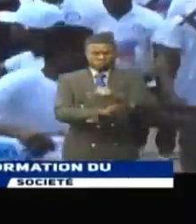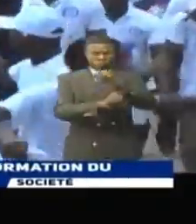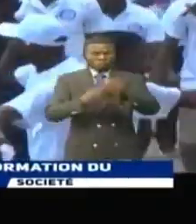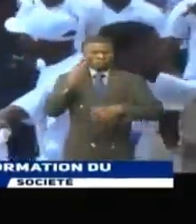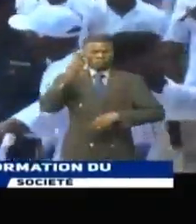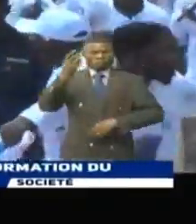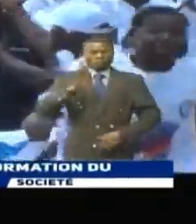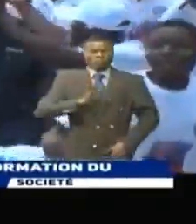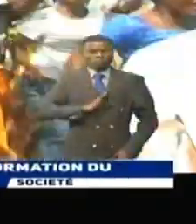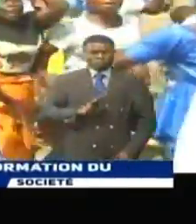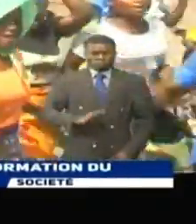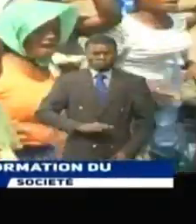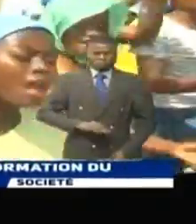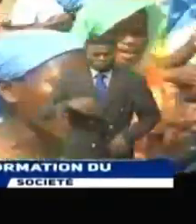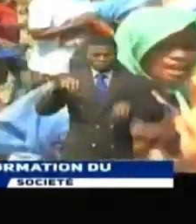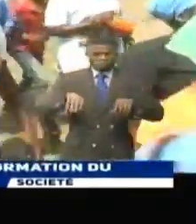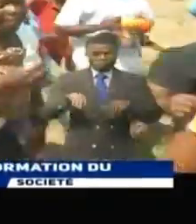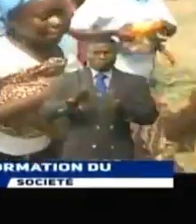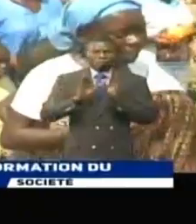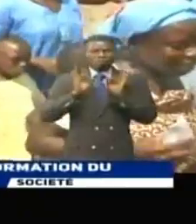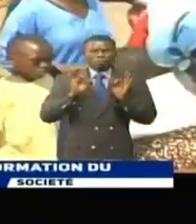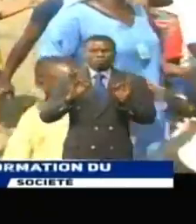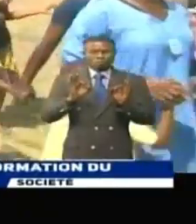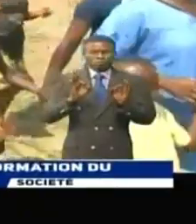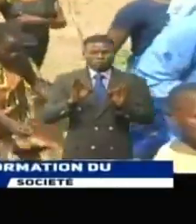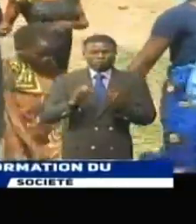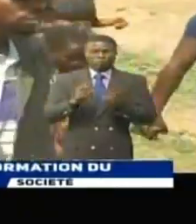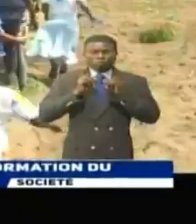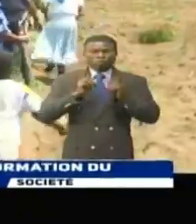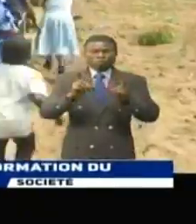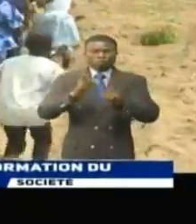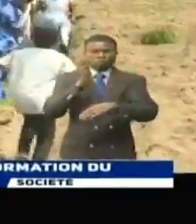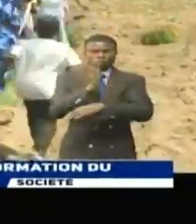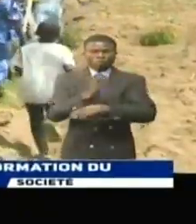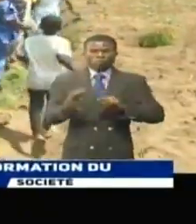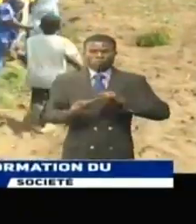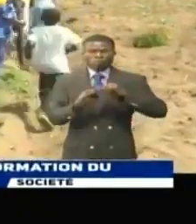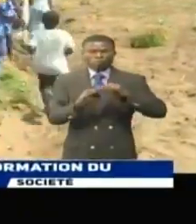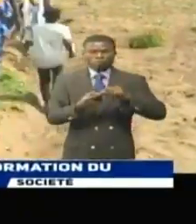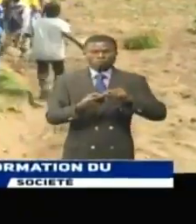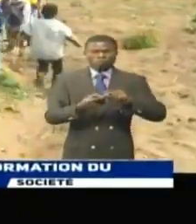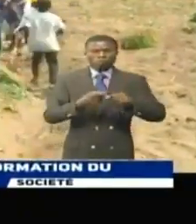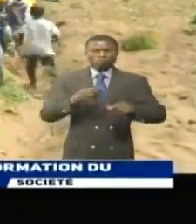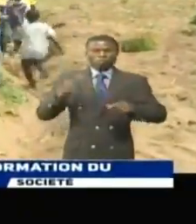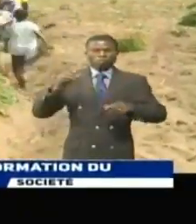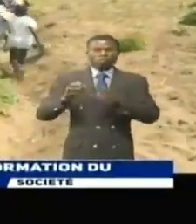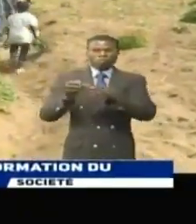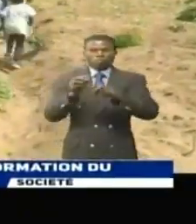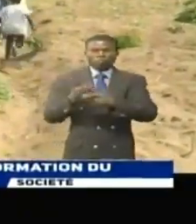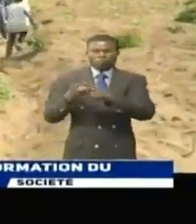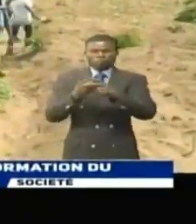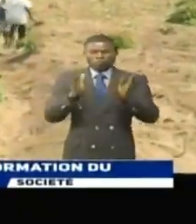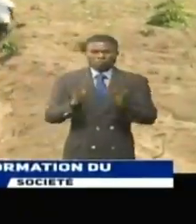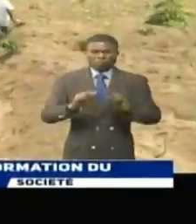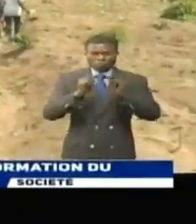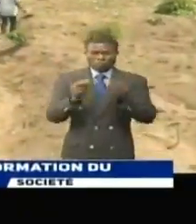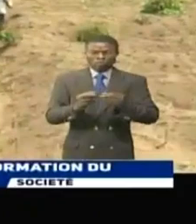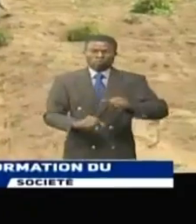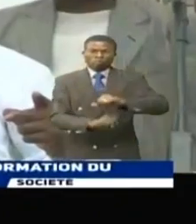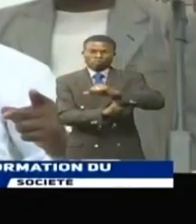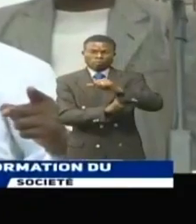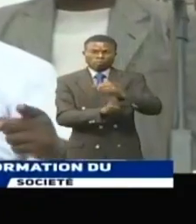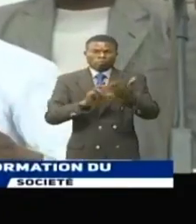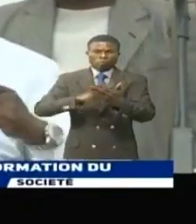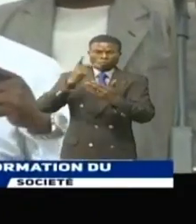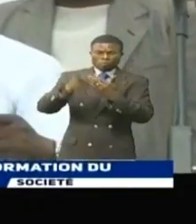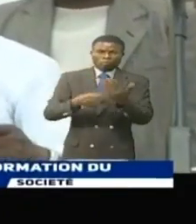président de la République pour un Congo retrouvé. Ces propos sont du conseil spécial du chef de l'État et coordonnateur de la cellule d'appui au